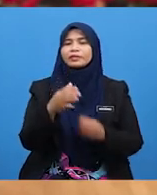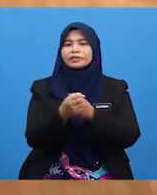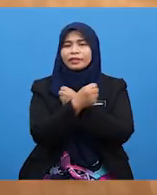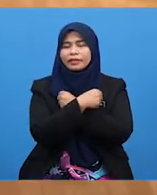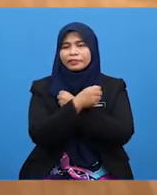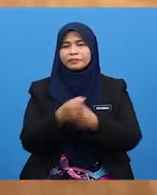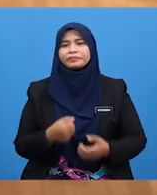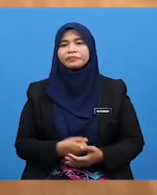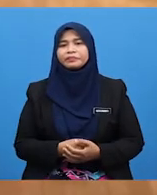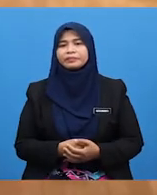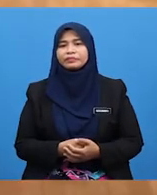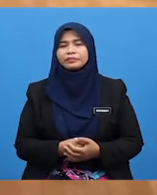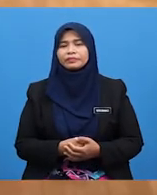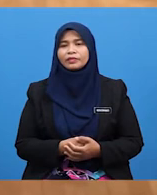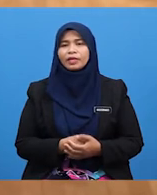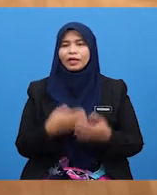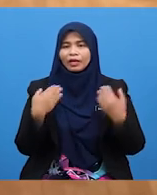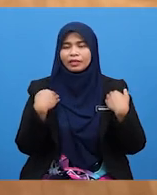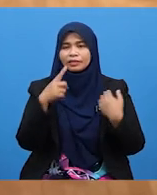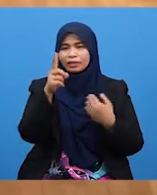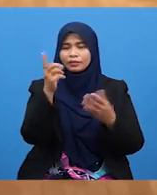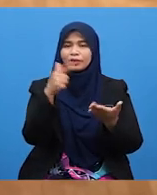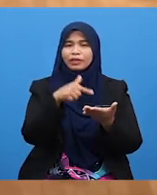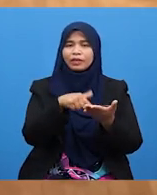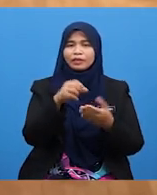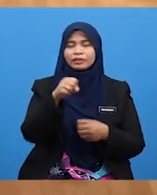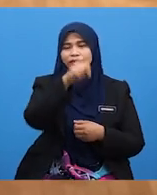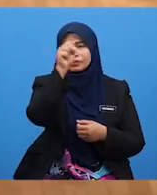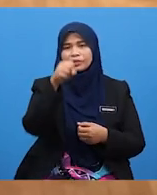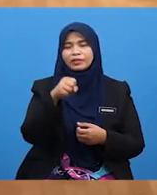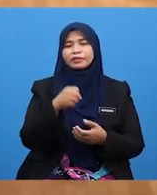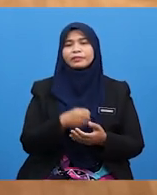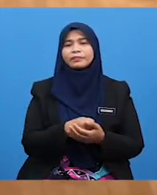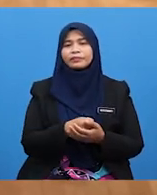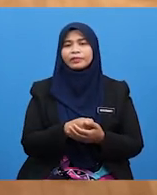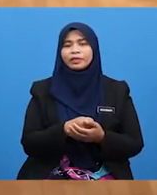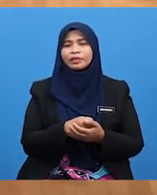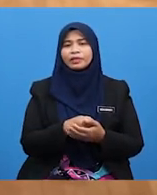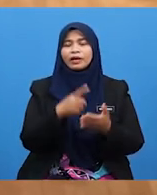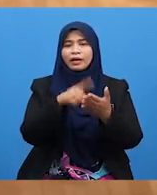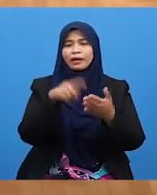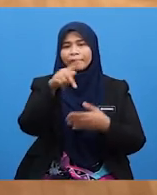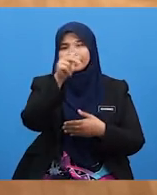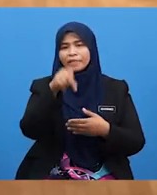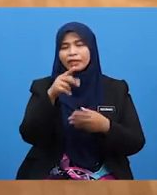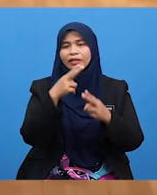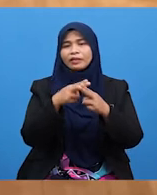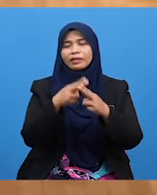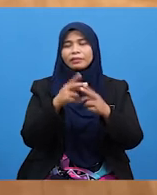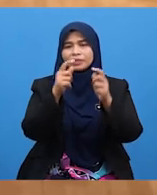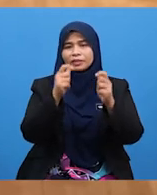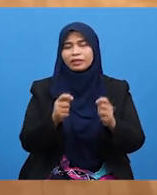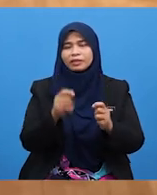Zaimah. Baiklah Zaimah. Ada satu lagi soalan untuk Zaimah. Soalannya berbunyi, apakah